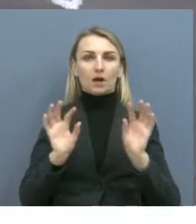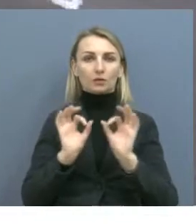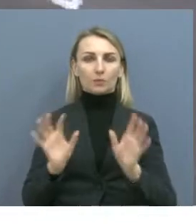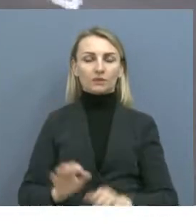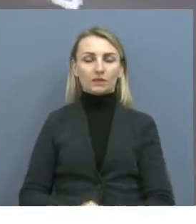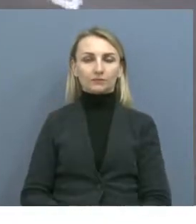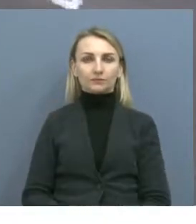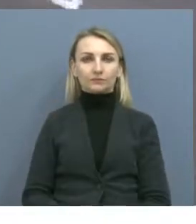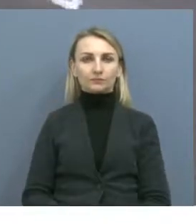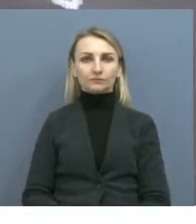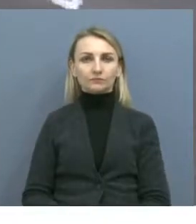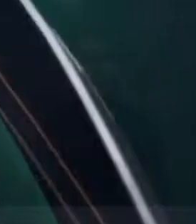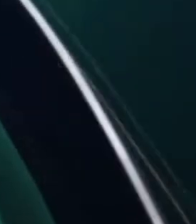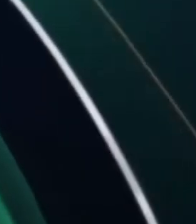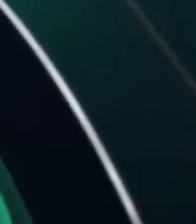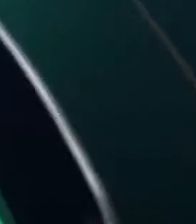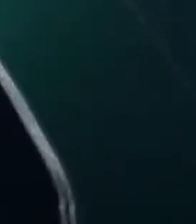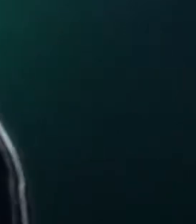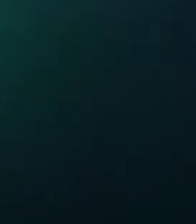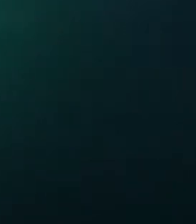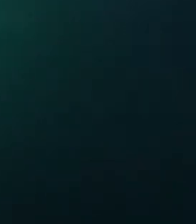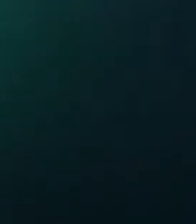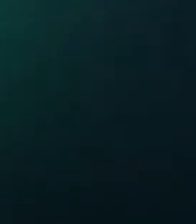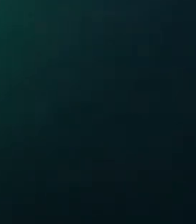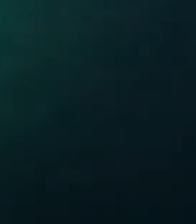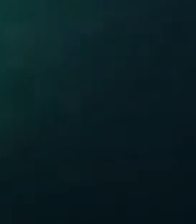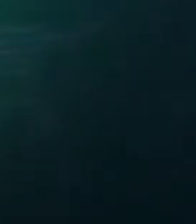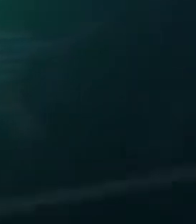секунд расскажу вам я, Сания Кобжасарова.